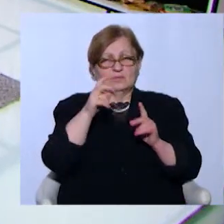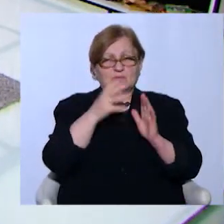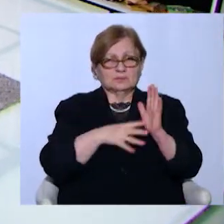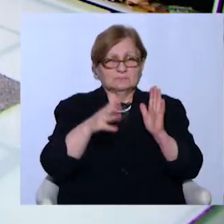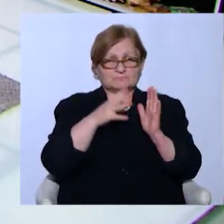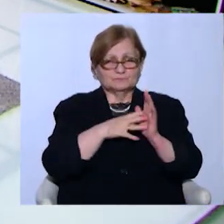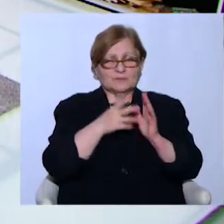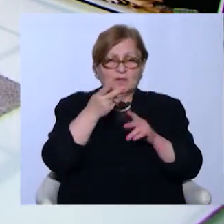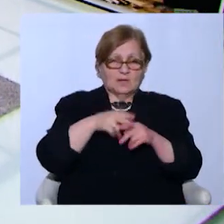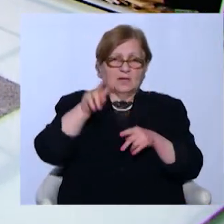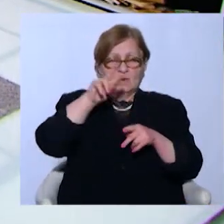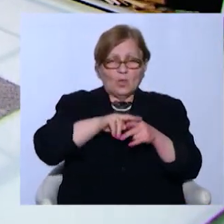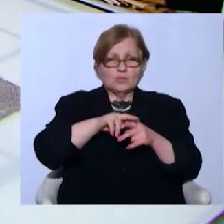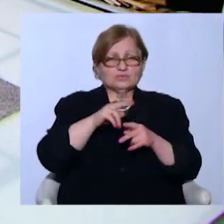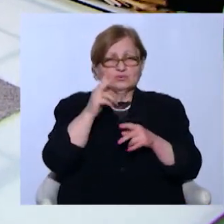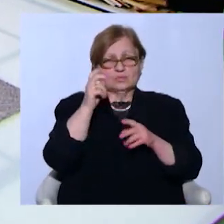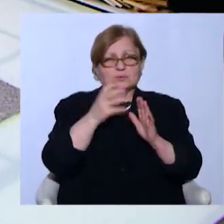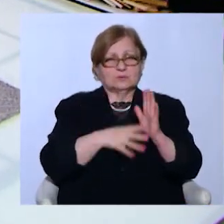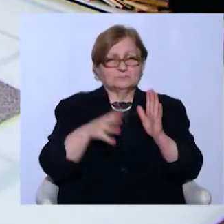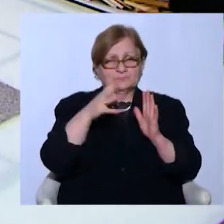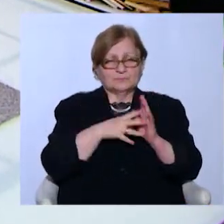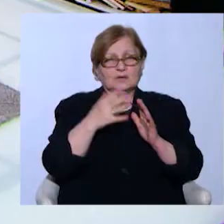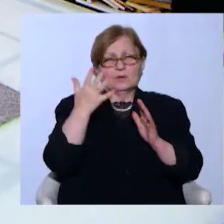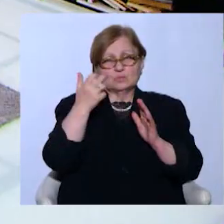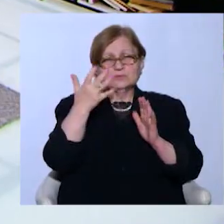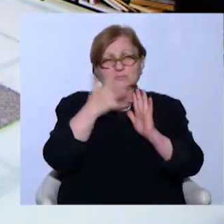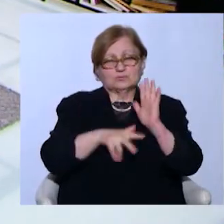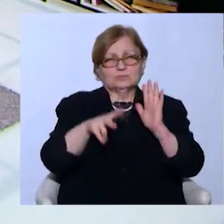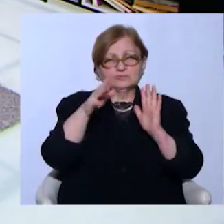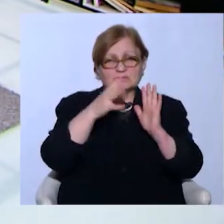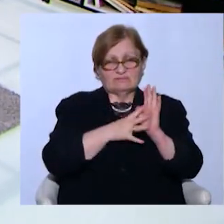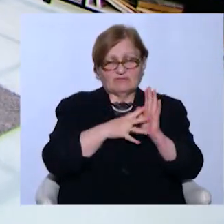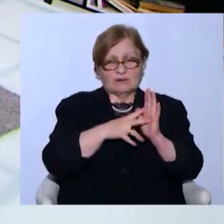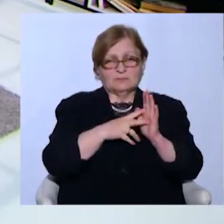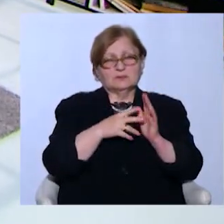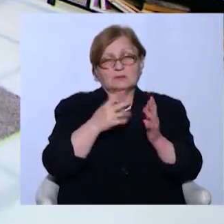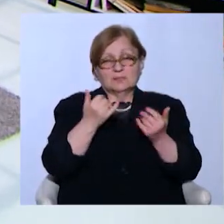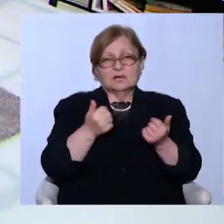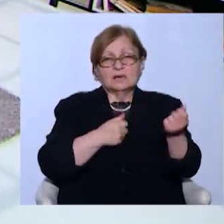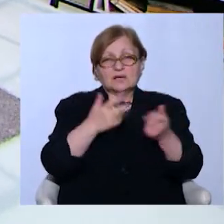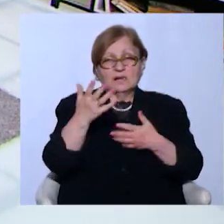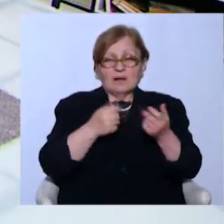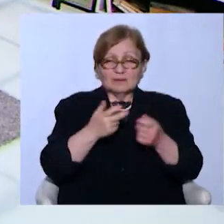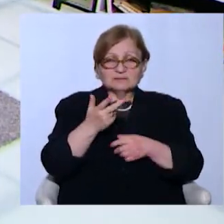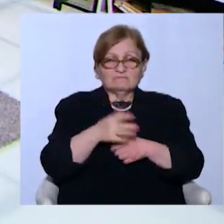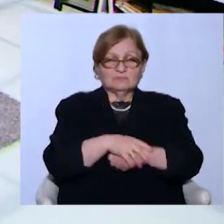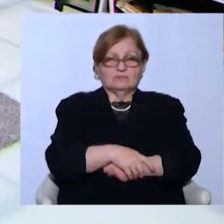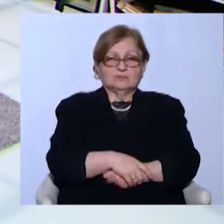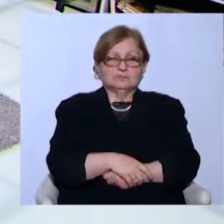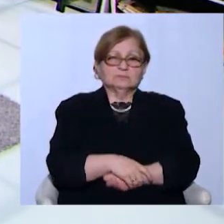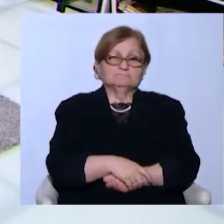299 და 2x299, რაც 598-ია. მოდი დავითვალოთ AB ჰიპოტენუზა პითაგორას თეორემით.